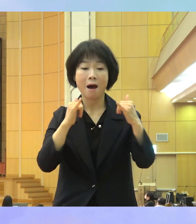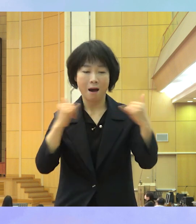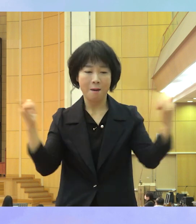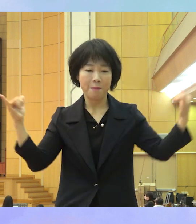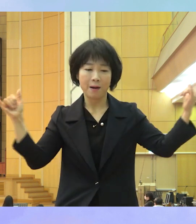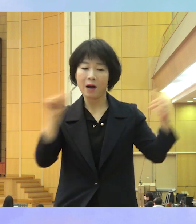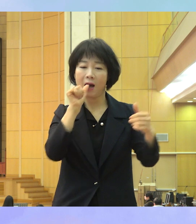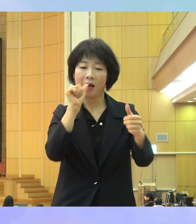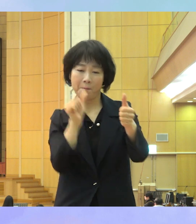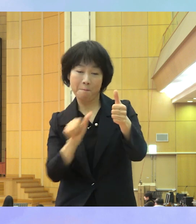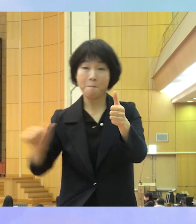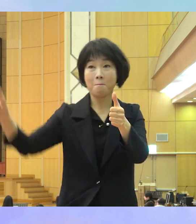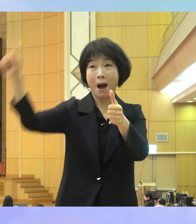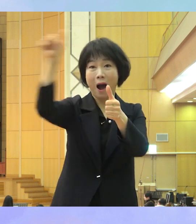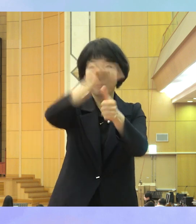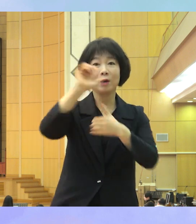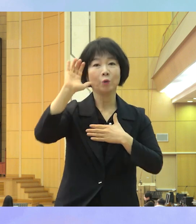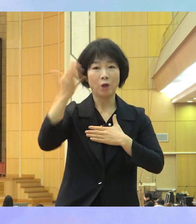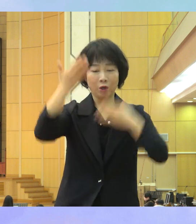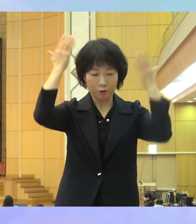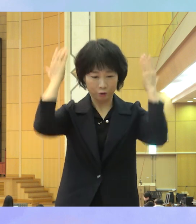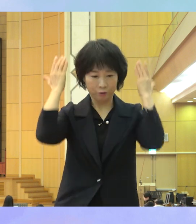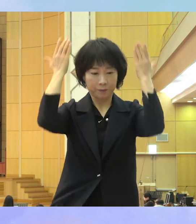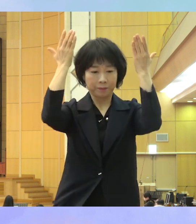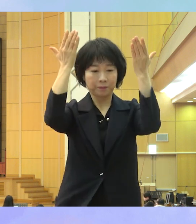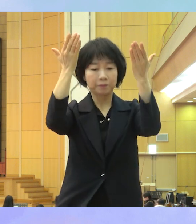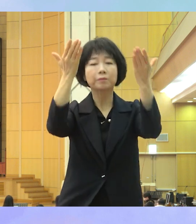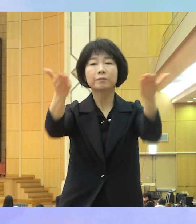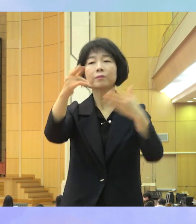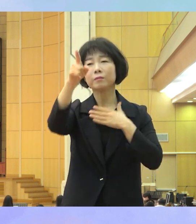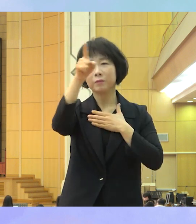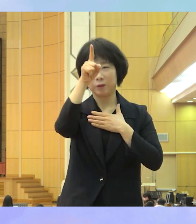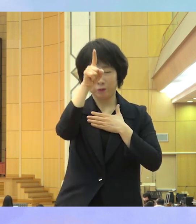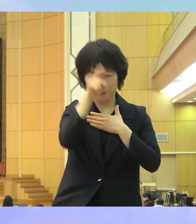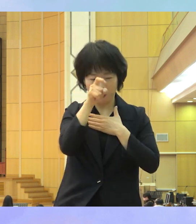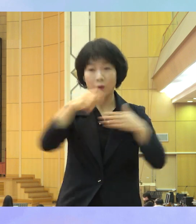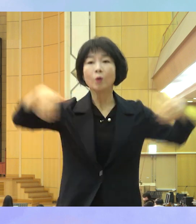자 방패 되시며